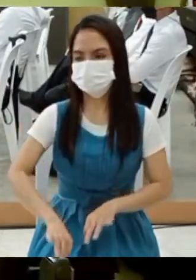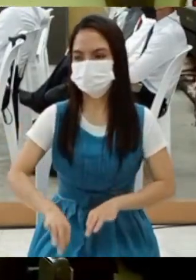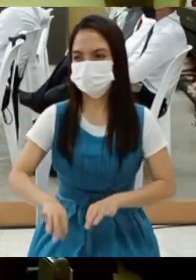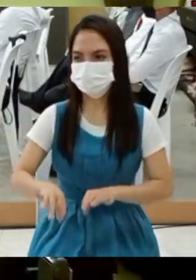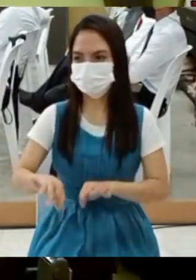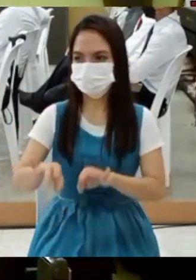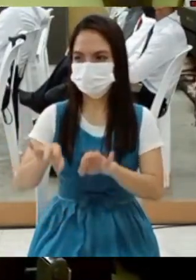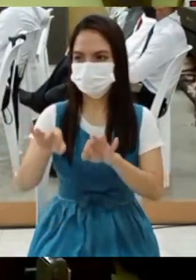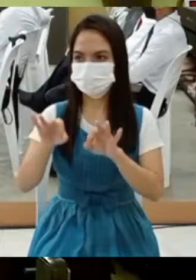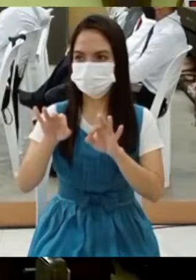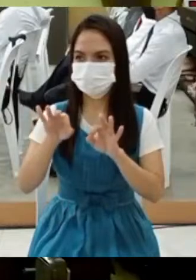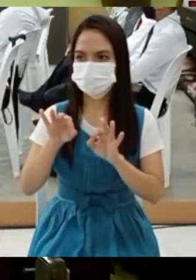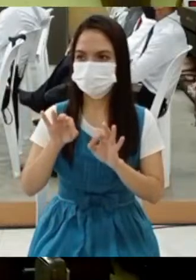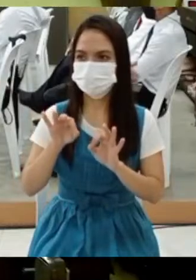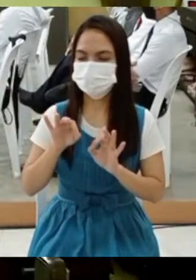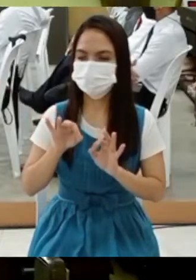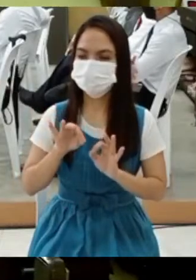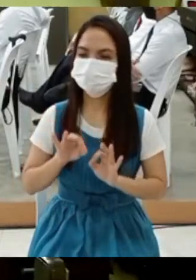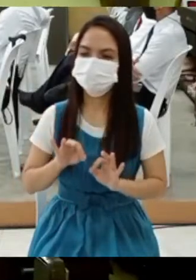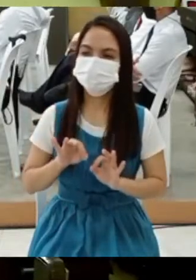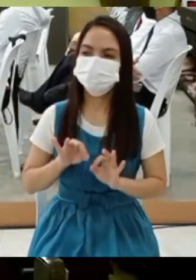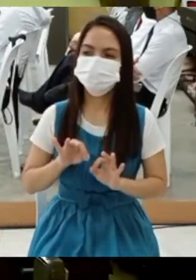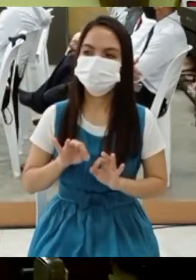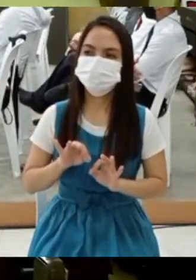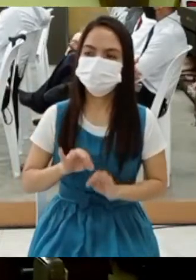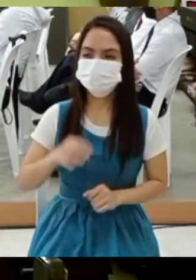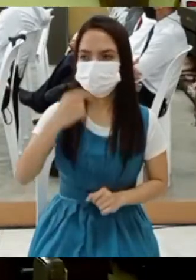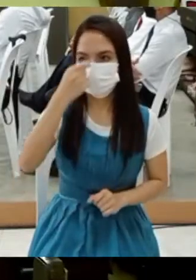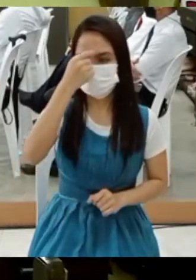ang takot ko.